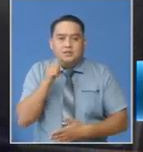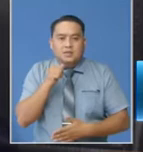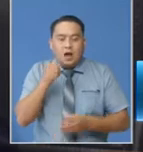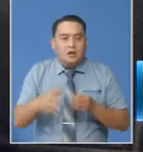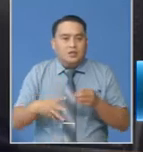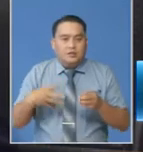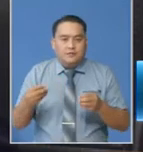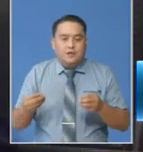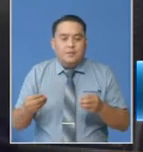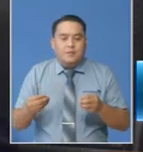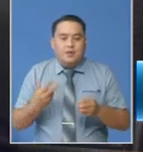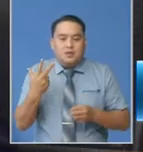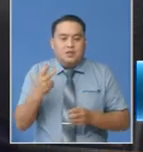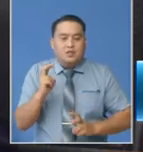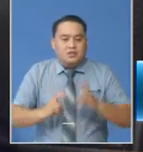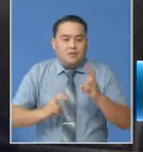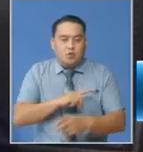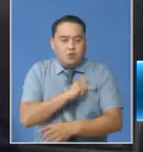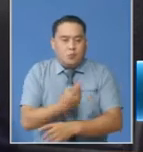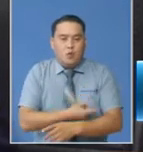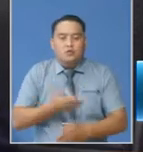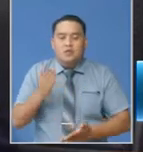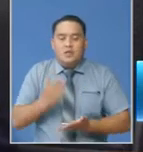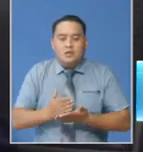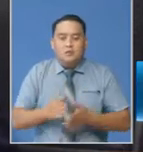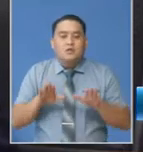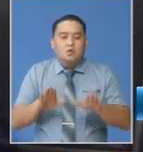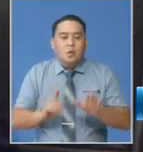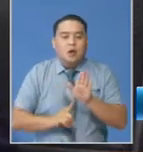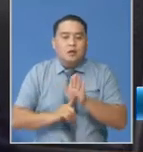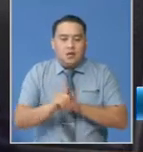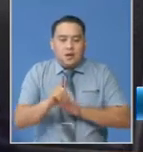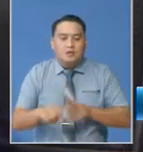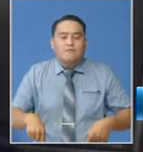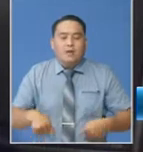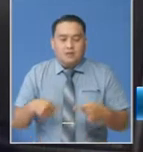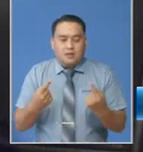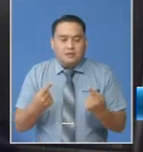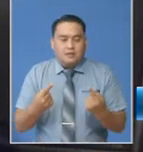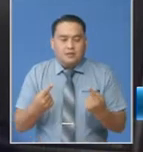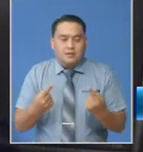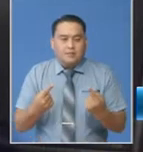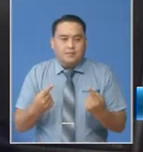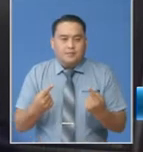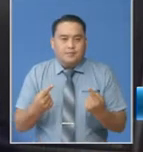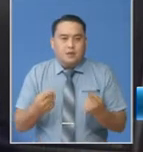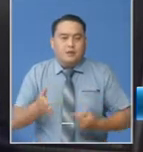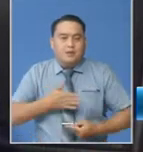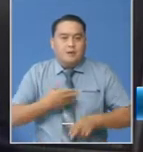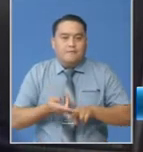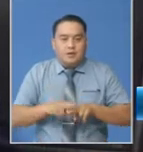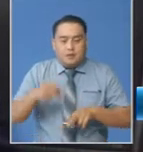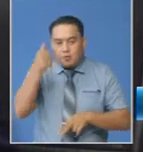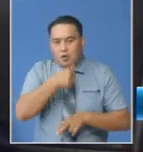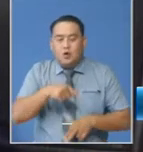свеклы. Да, 3 завода мощных. Мы только-только начинаем все это восстанавливать. И нам в этом